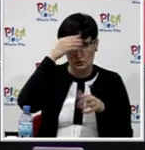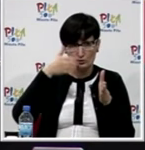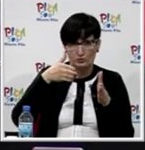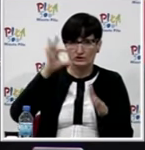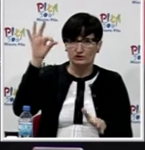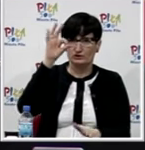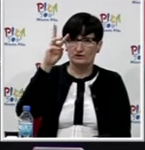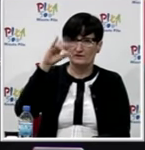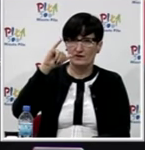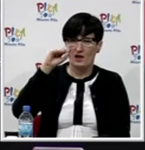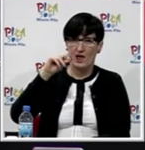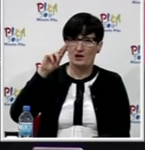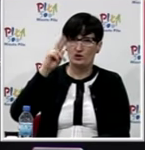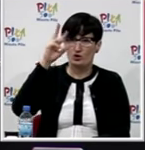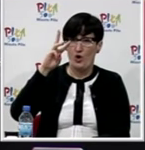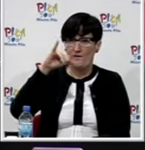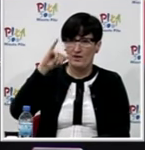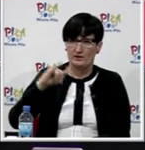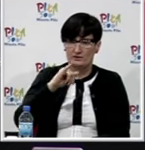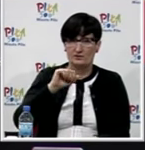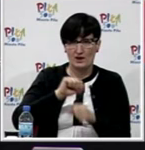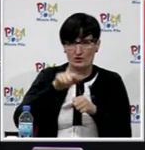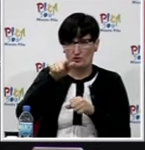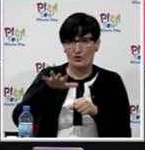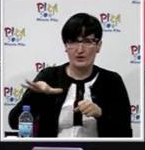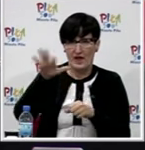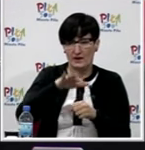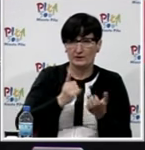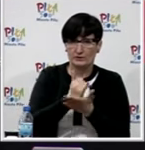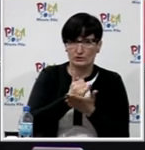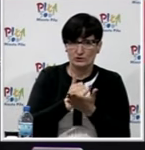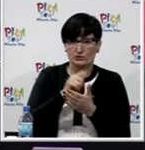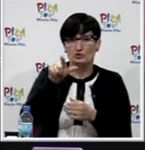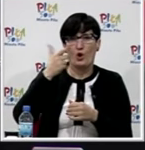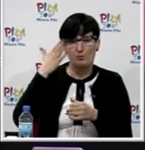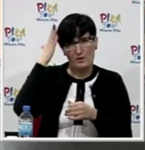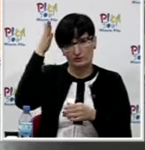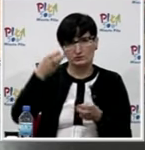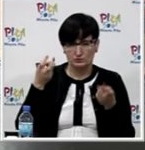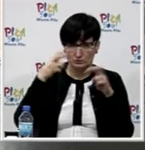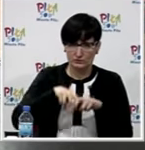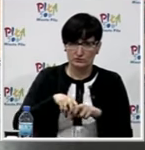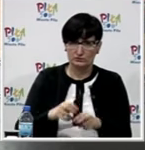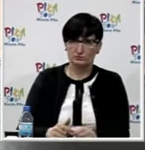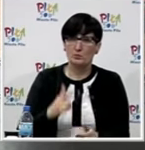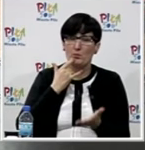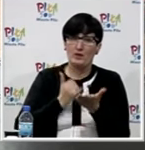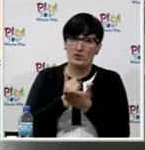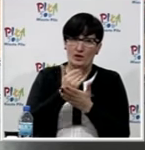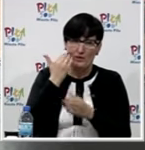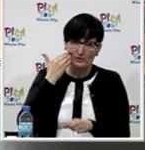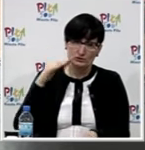usługowy, edukacji i usług? Czy wiadomo, co tam powstanie? Pytania mieszkańców